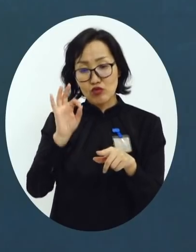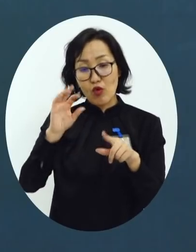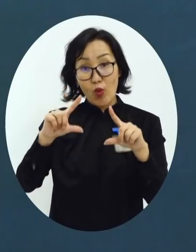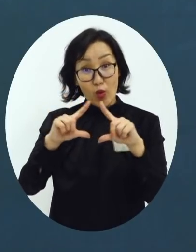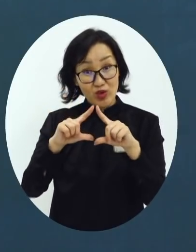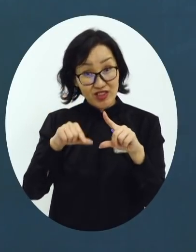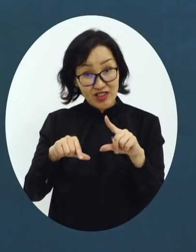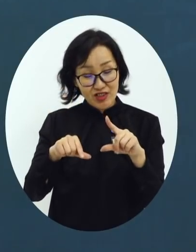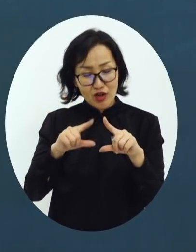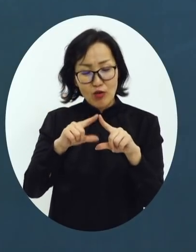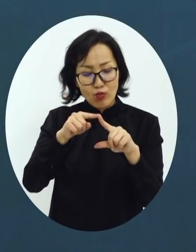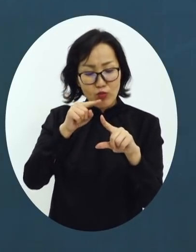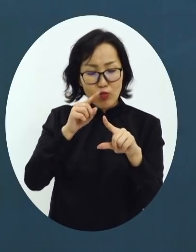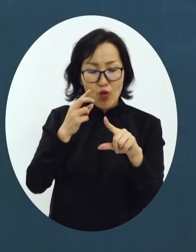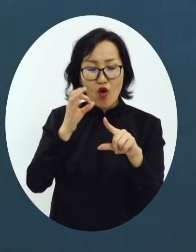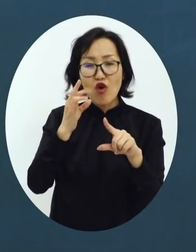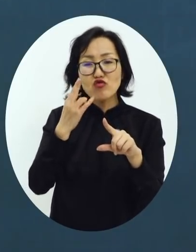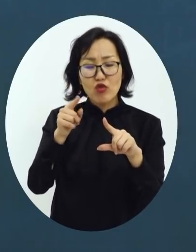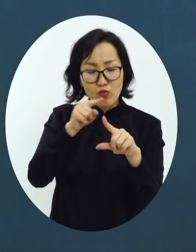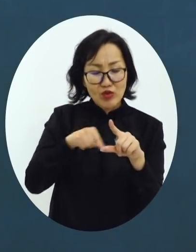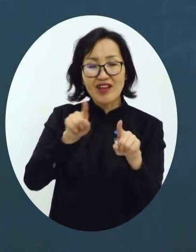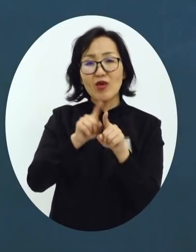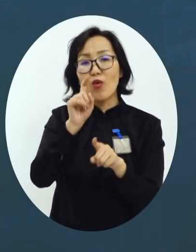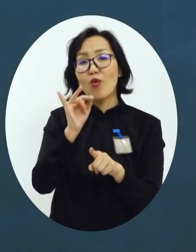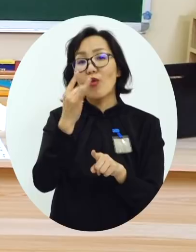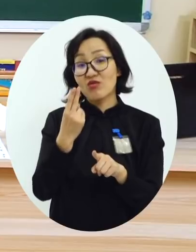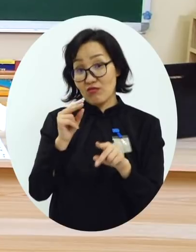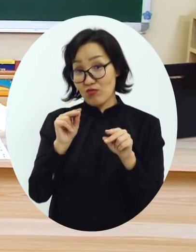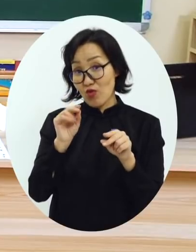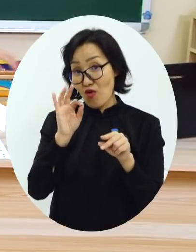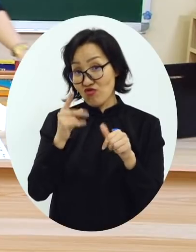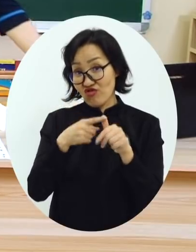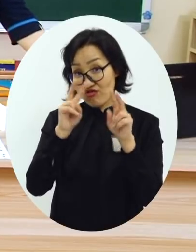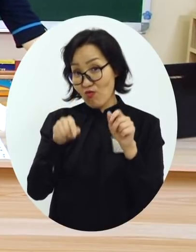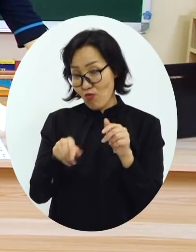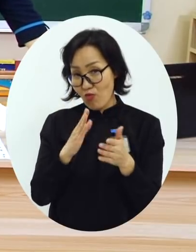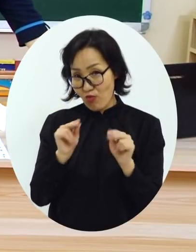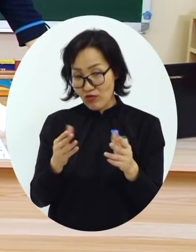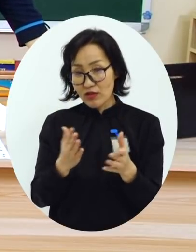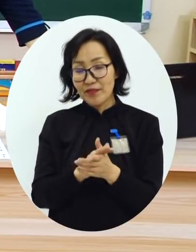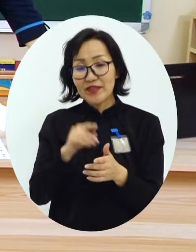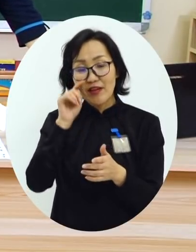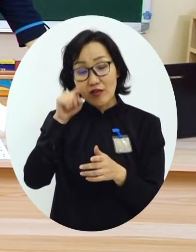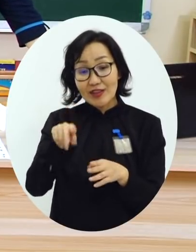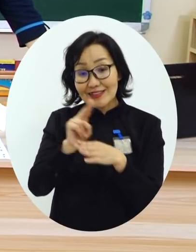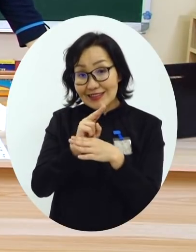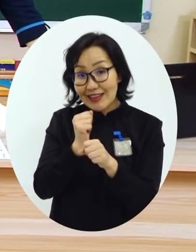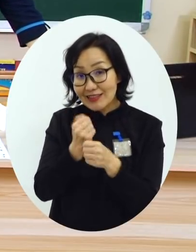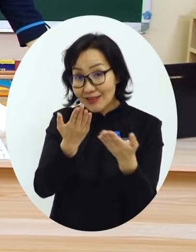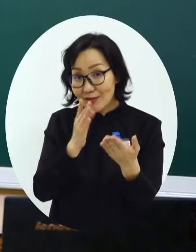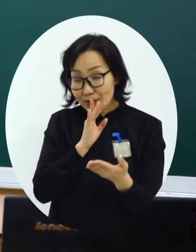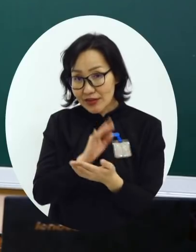юм бэ? Зөв гурвалж. Өнцгүүд нь ямар байна? Бүгд хурц байх нь шүү. За бүгдээрээ багштайгаа нэг дасгал